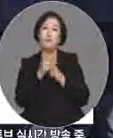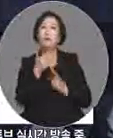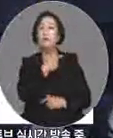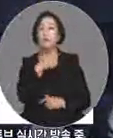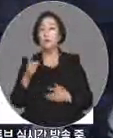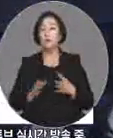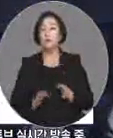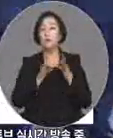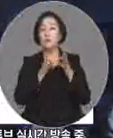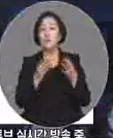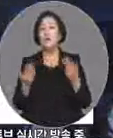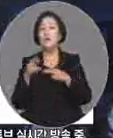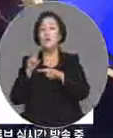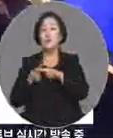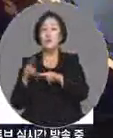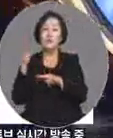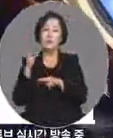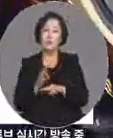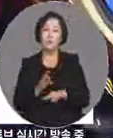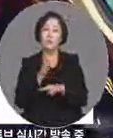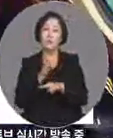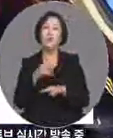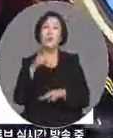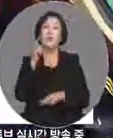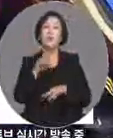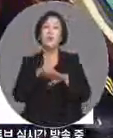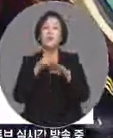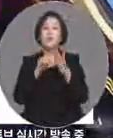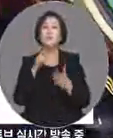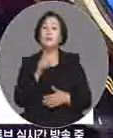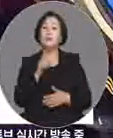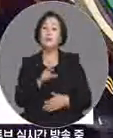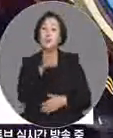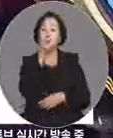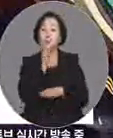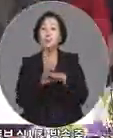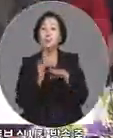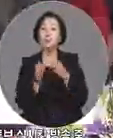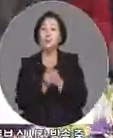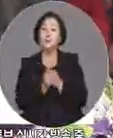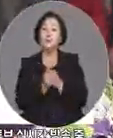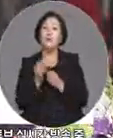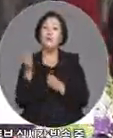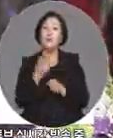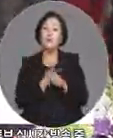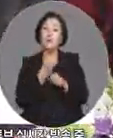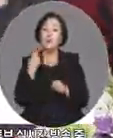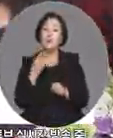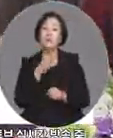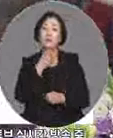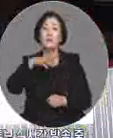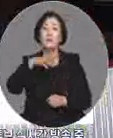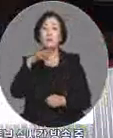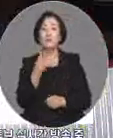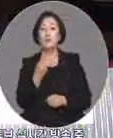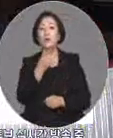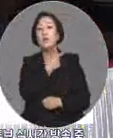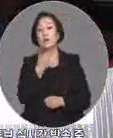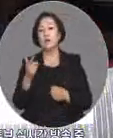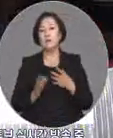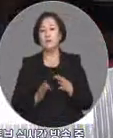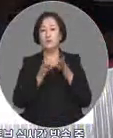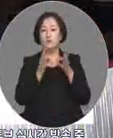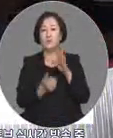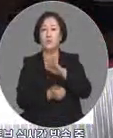일자리 창출이 이어지고 있다며 강한 자신감을 드러냈습니다 이와 함께 지난해 13조원의 역대 최대 투자